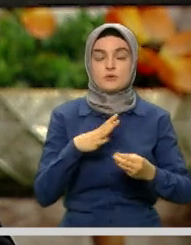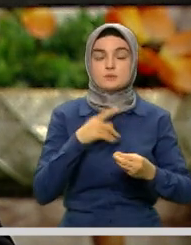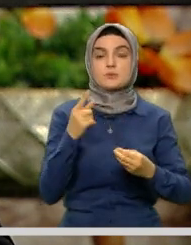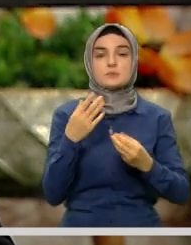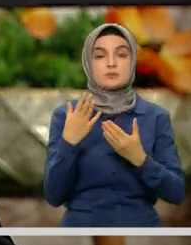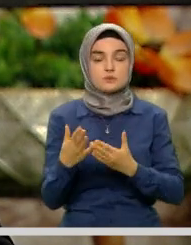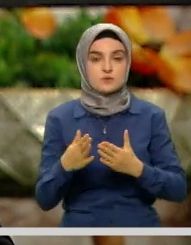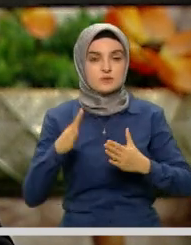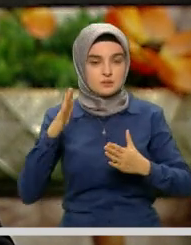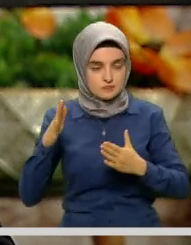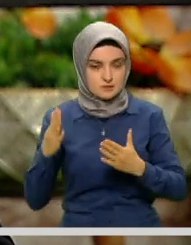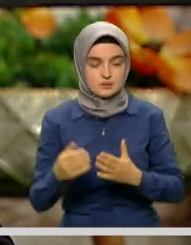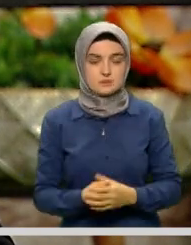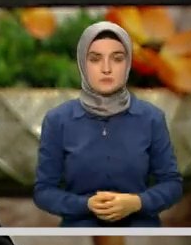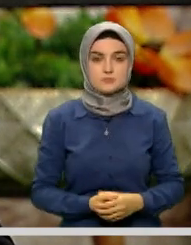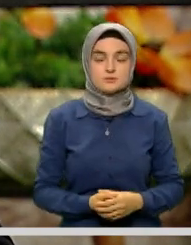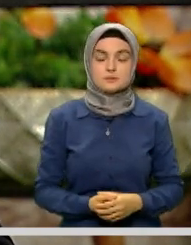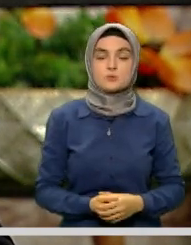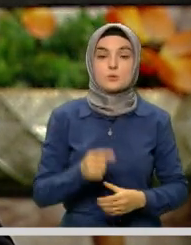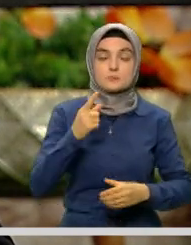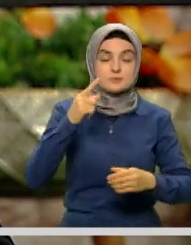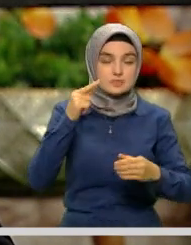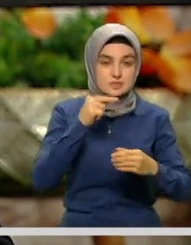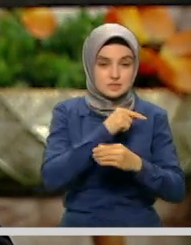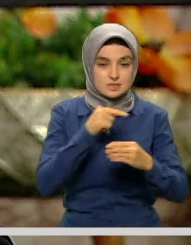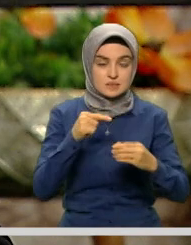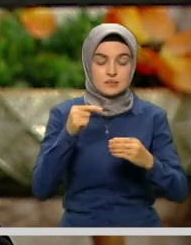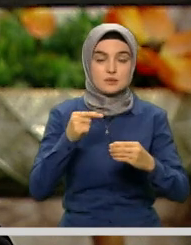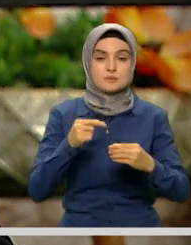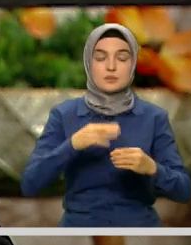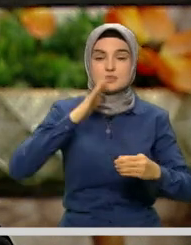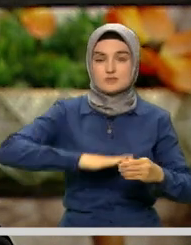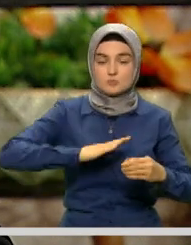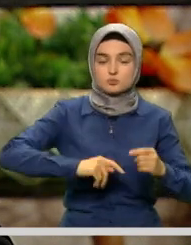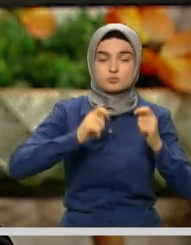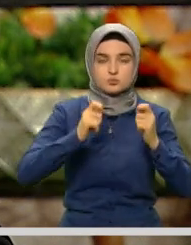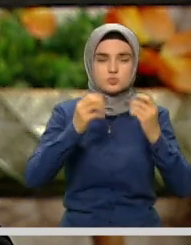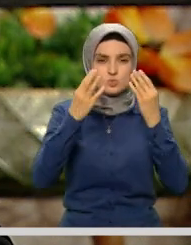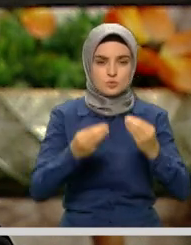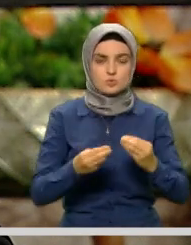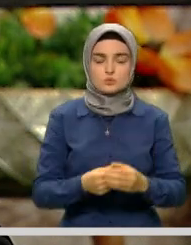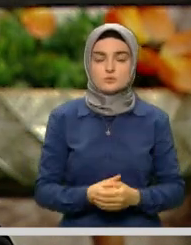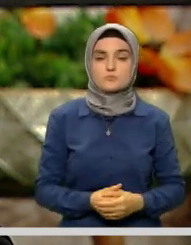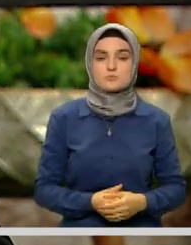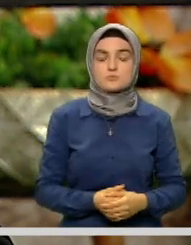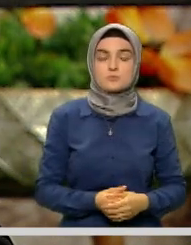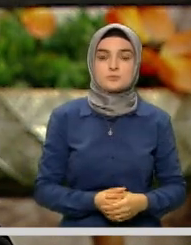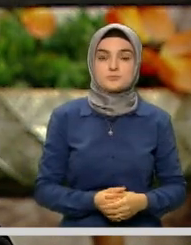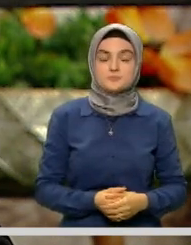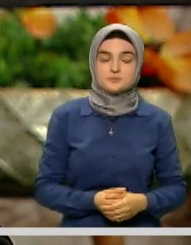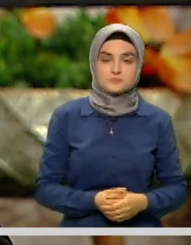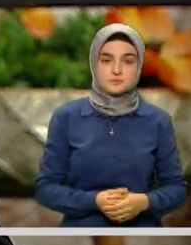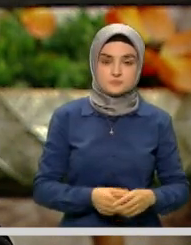kadar gelirsiniz ve o bir noktada artık sabrınızın zorlandığı noktalar gelir. İşte Ka'b bin Mali'nin 50.